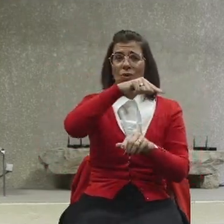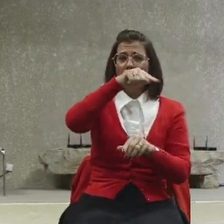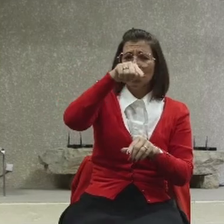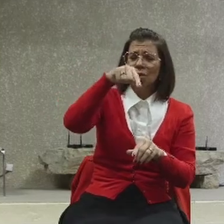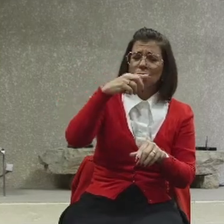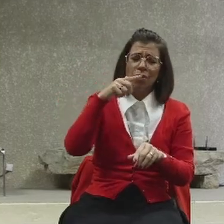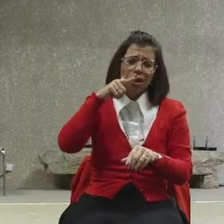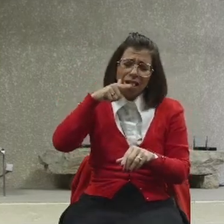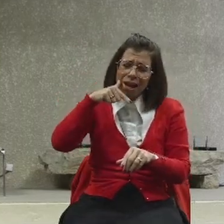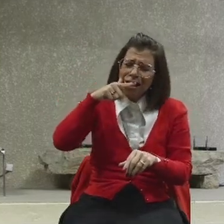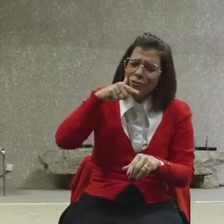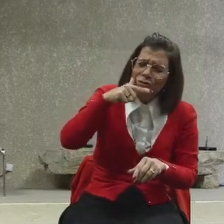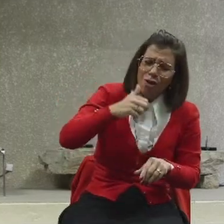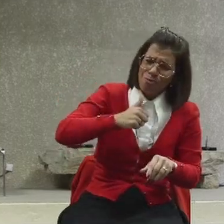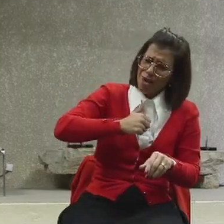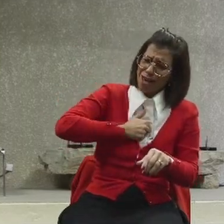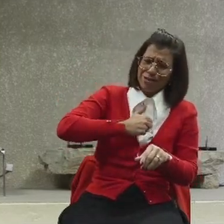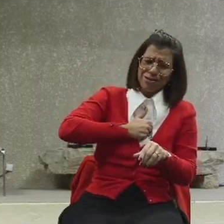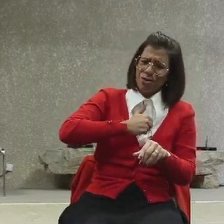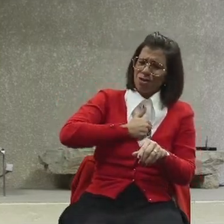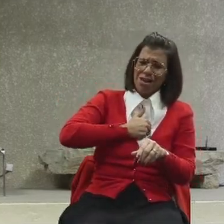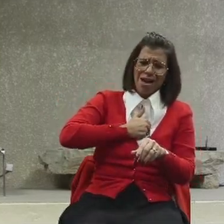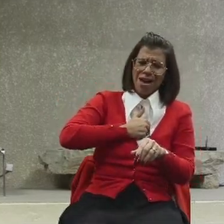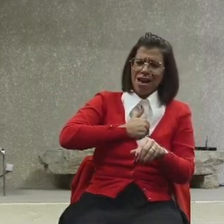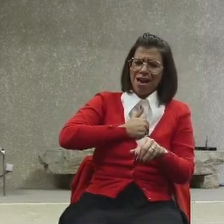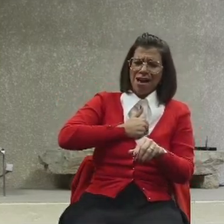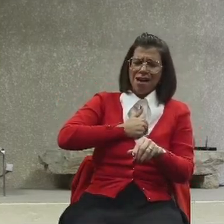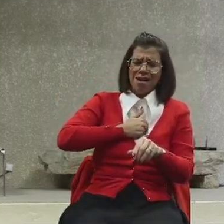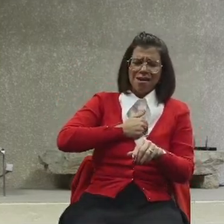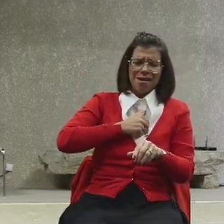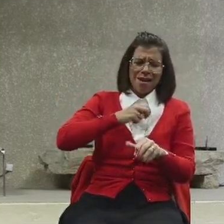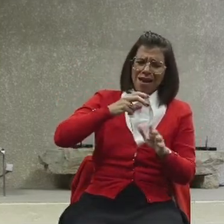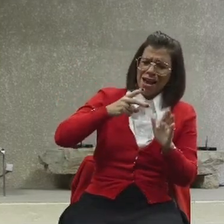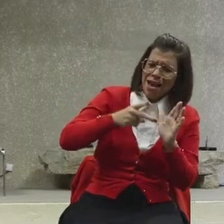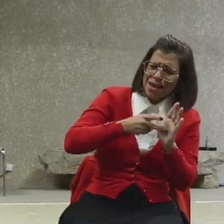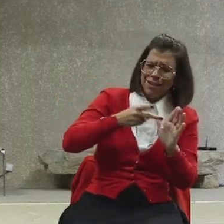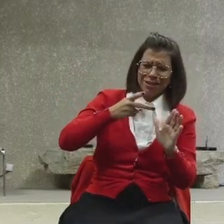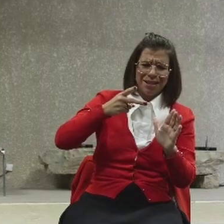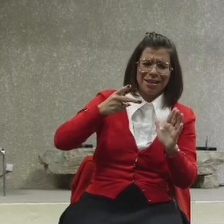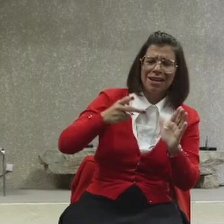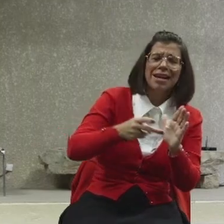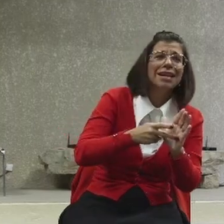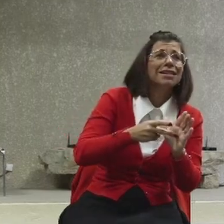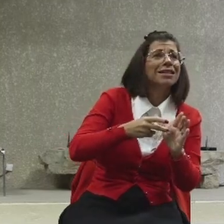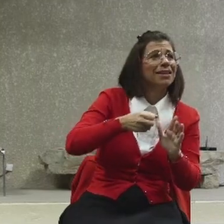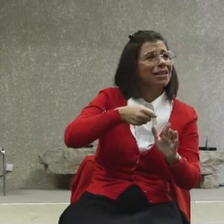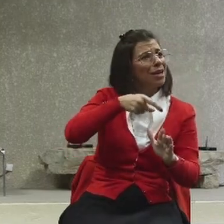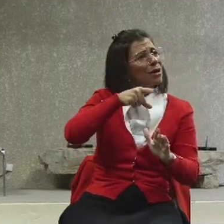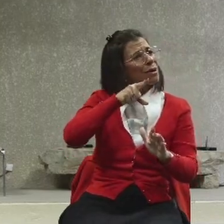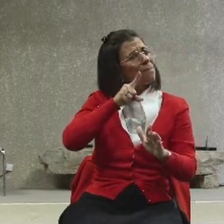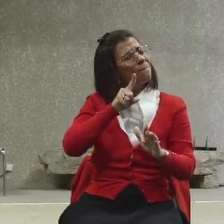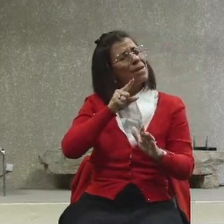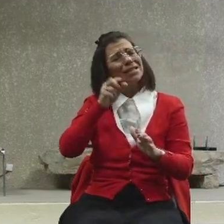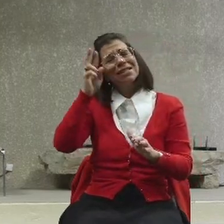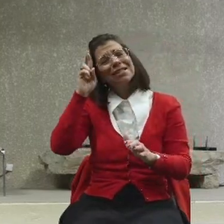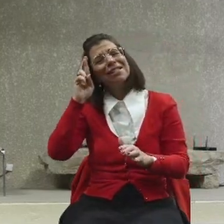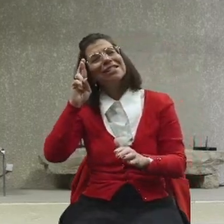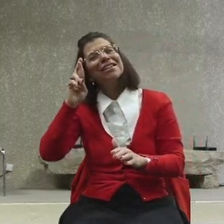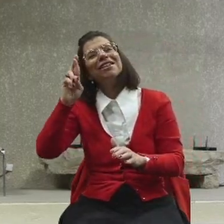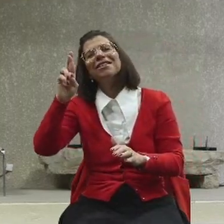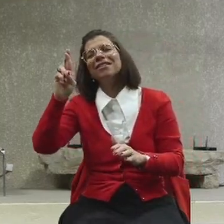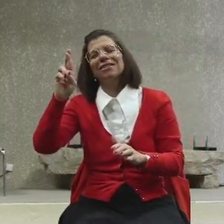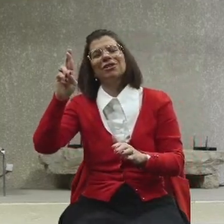La gloire de Dieu, c'est quoi? C'est la manifestation de ce que Dieu est, de sa grandeur, de sa bonté, de son amour,